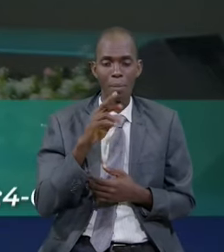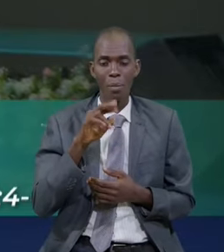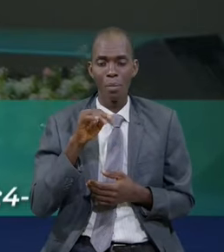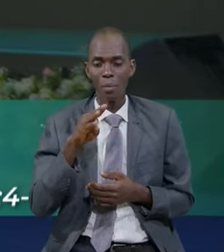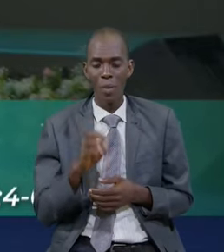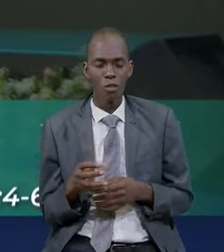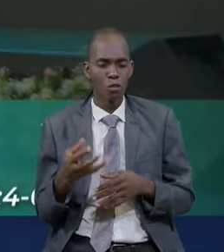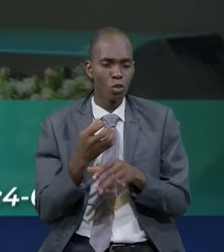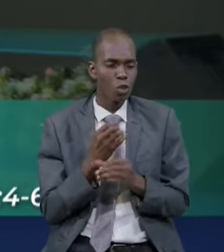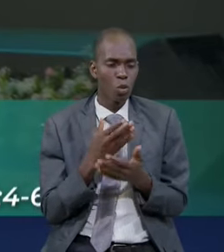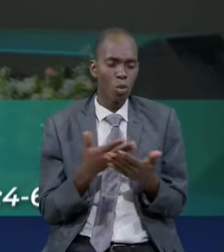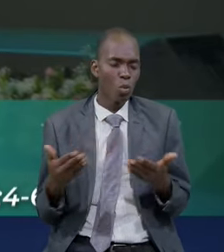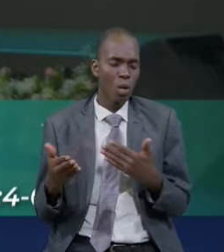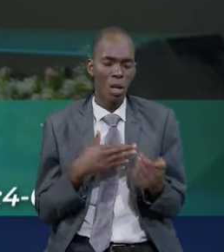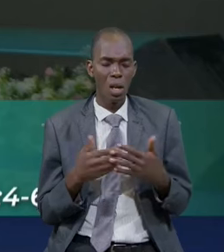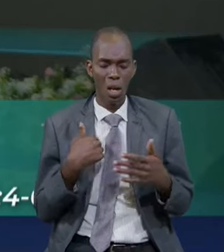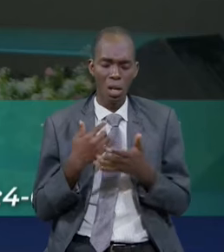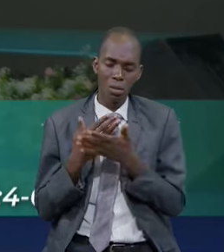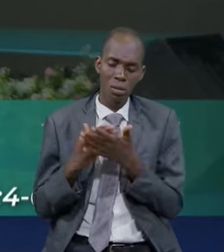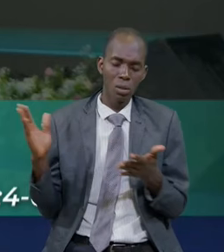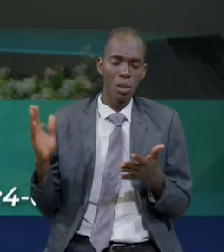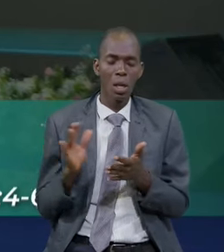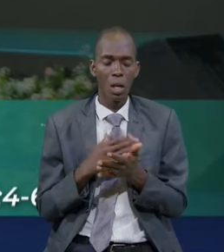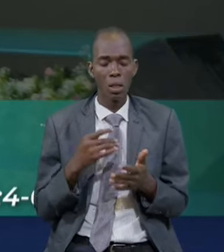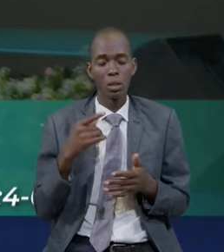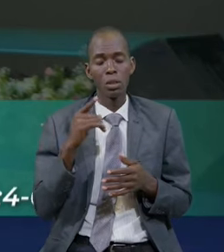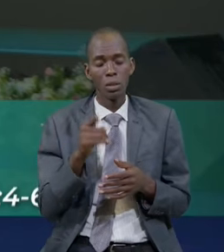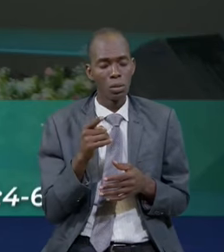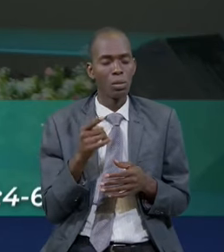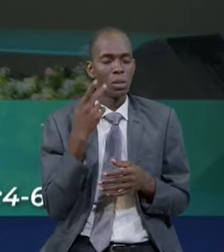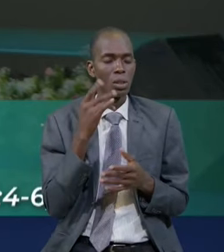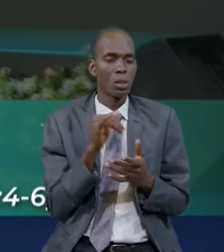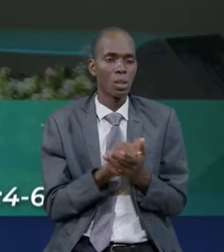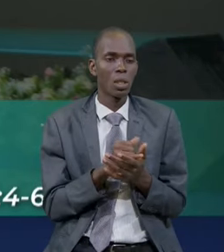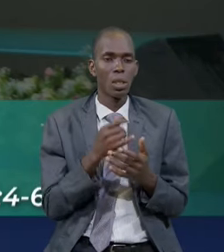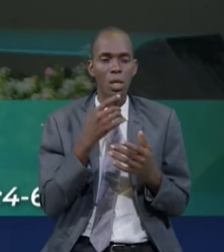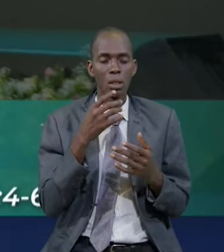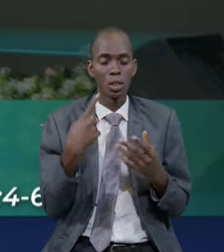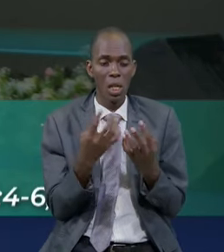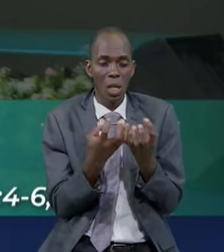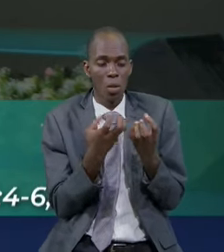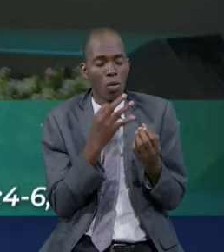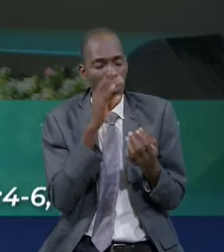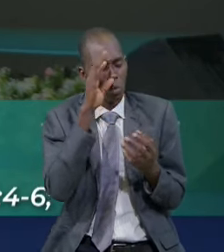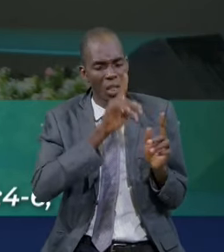qui va discerner que telle femme se rapproche de moi